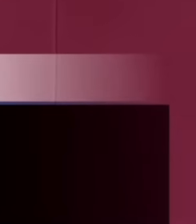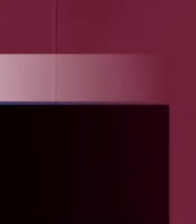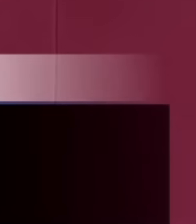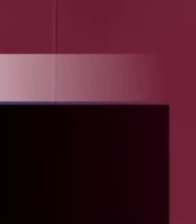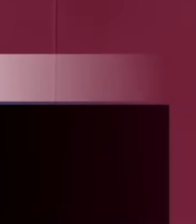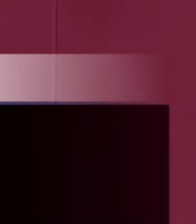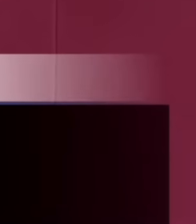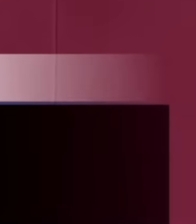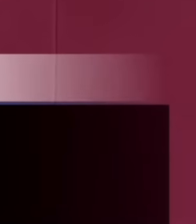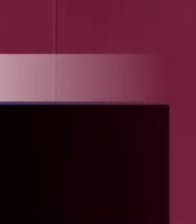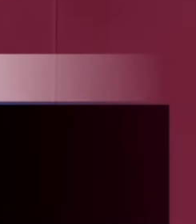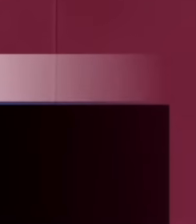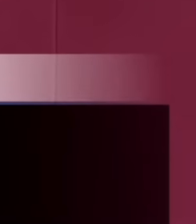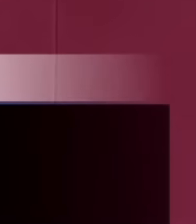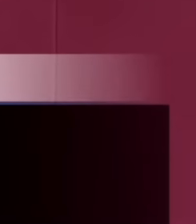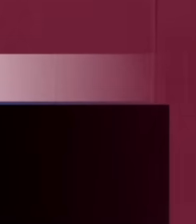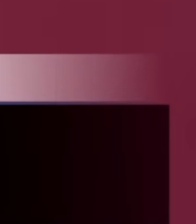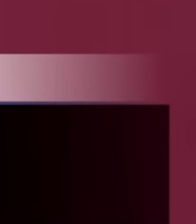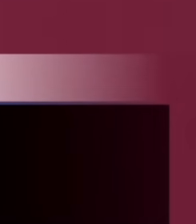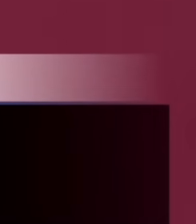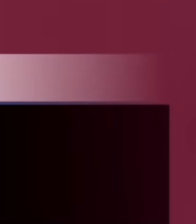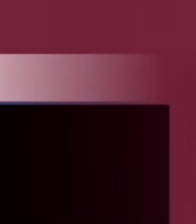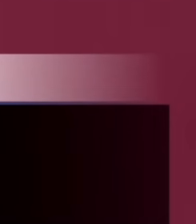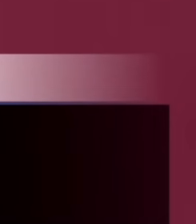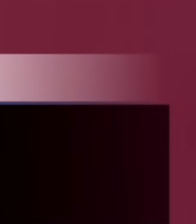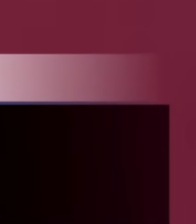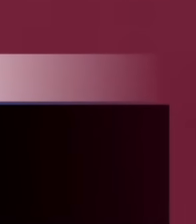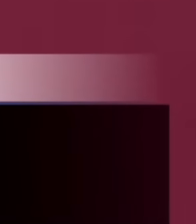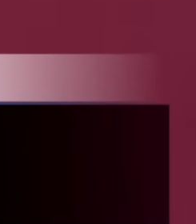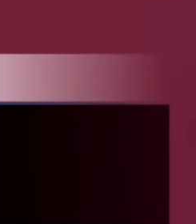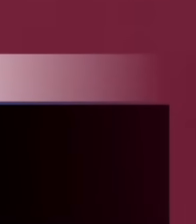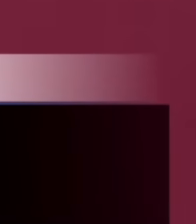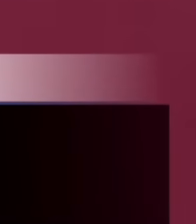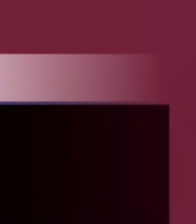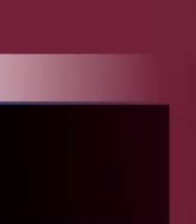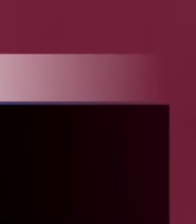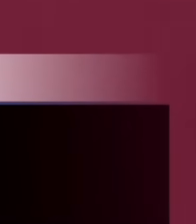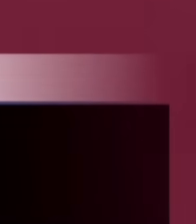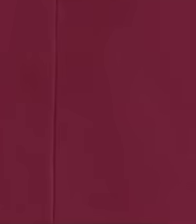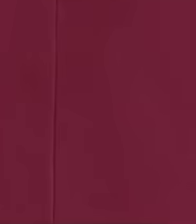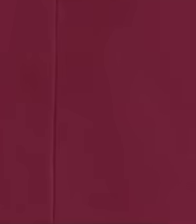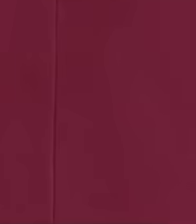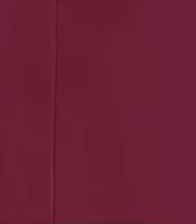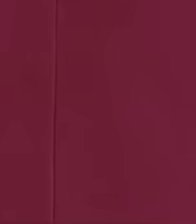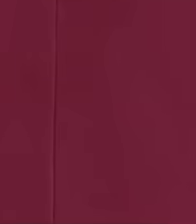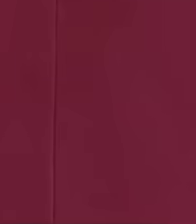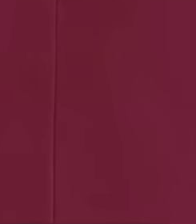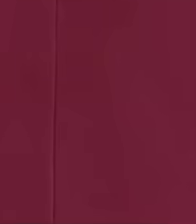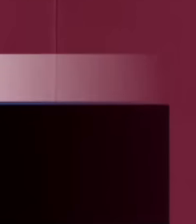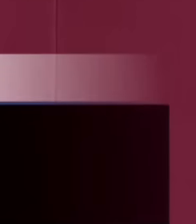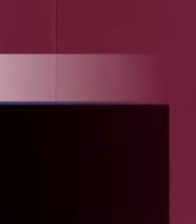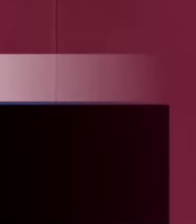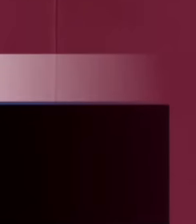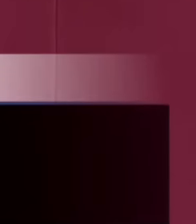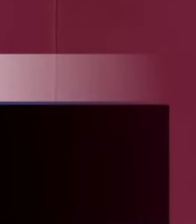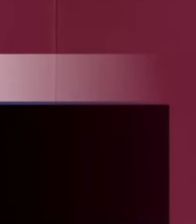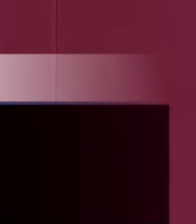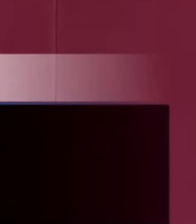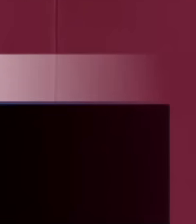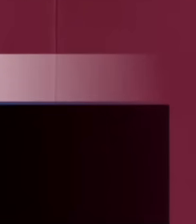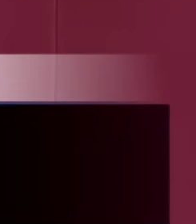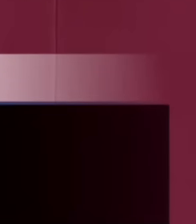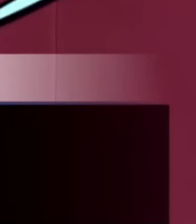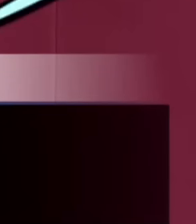저에 대한 정치 수사에 대해서 불체포 권리를 포기하겠습니다. 민주당 대표가